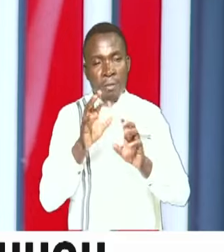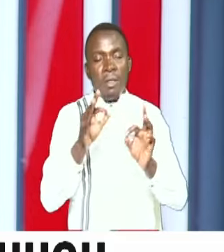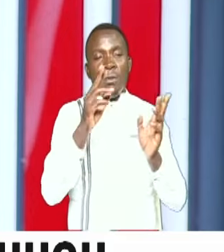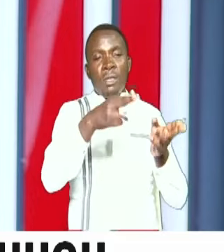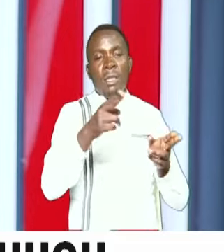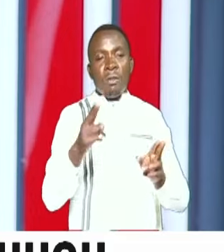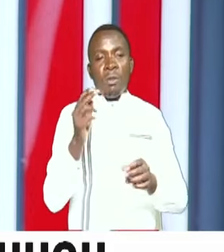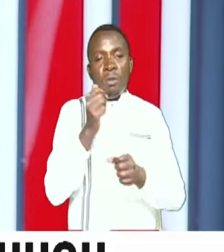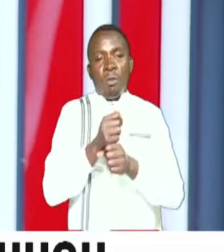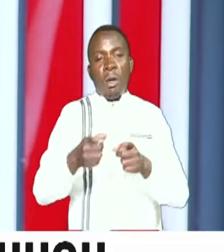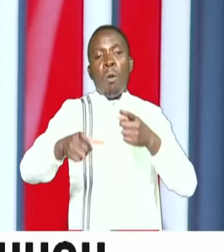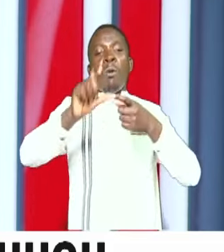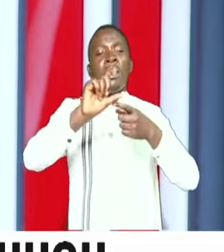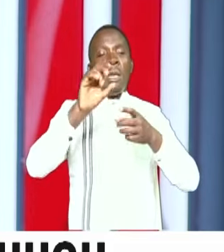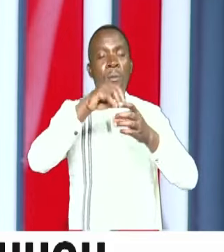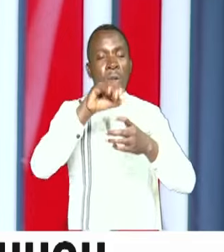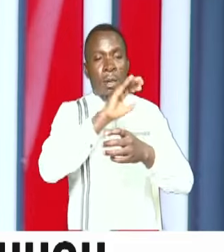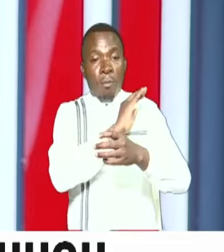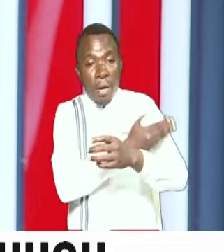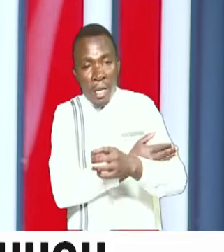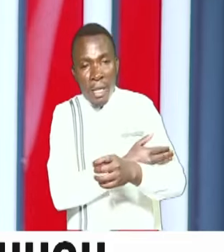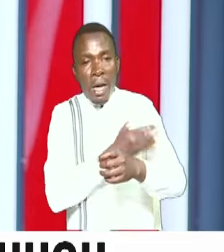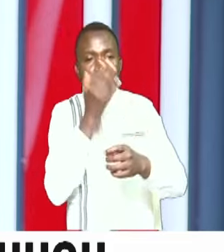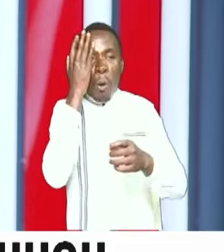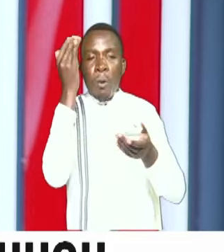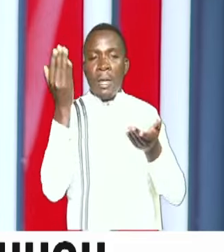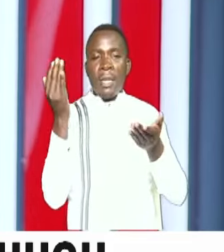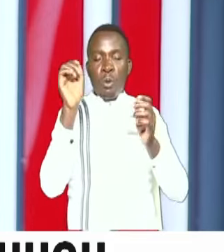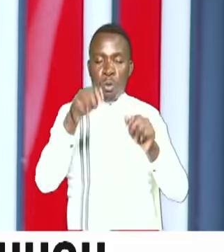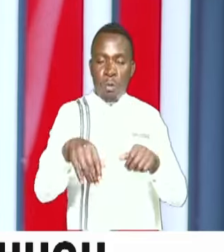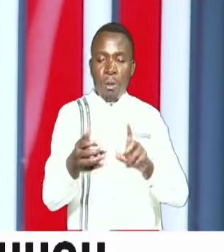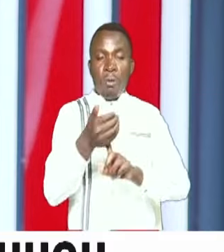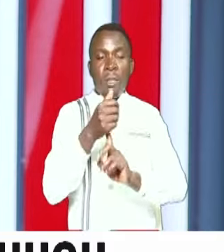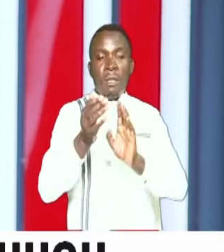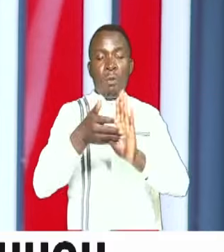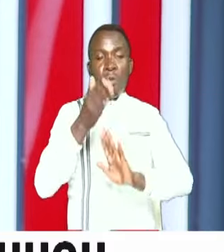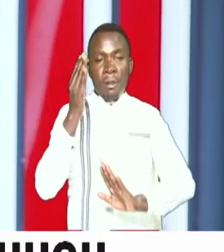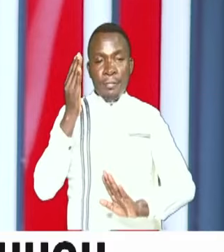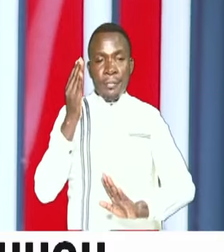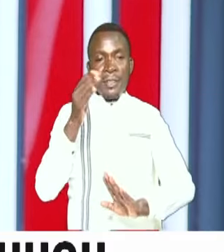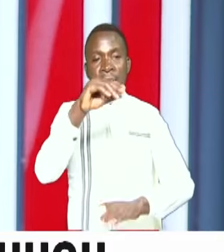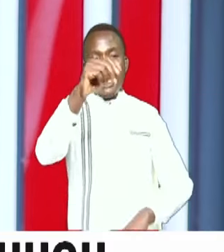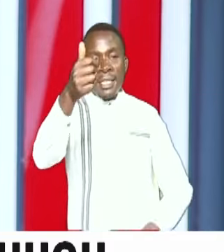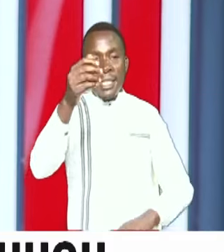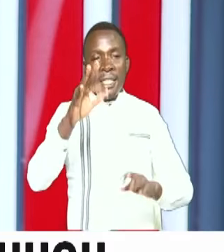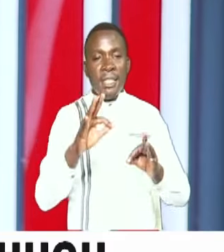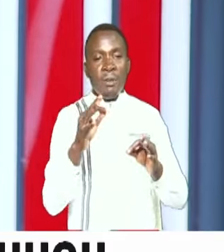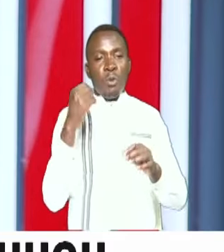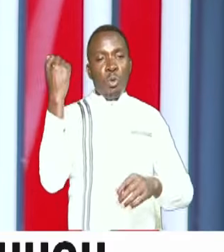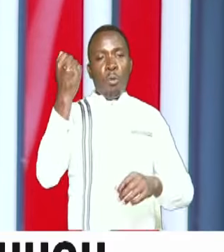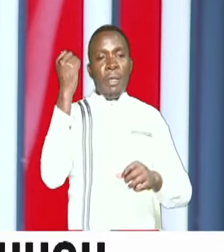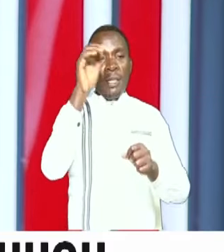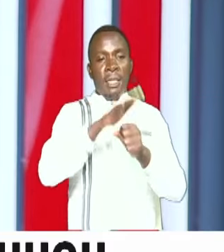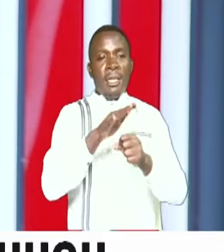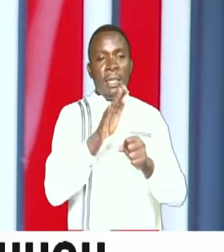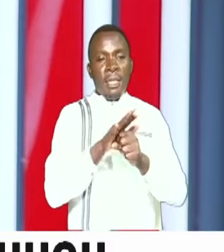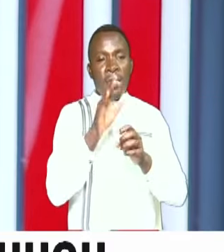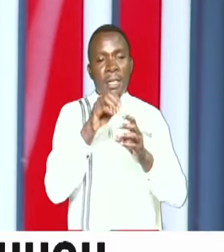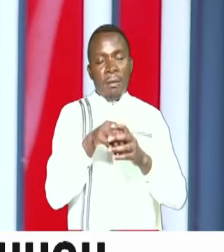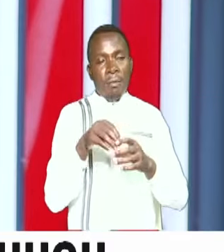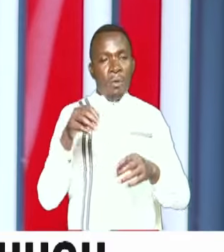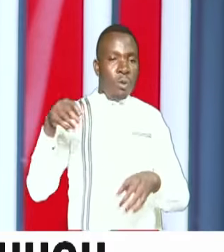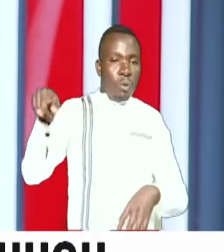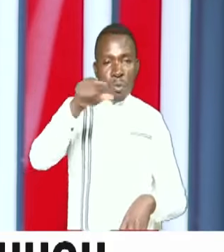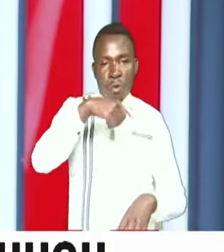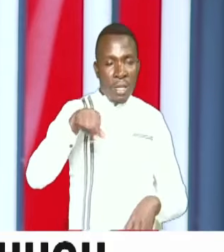ukora wongeramo imbaraga kugira ngo ubashe kubigeraho. Navuga ikindi kikomeye cyane kirimo twanabonye